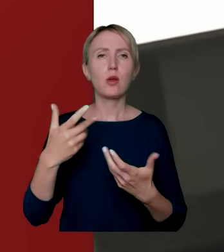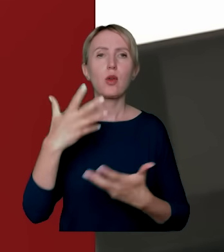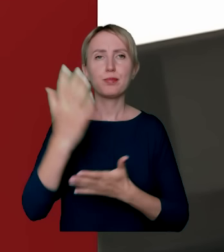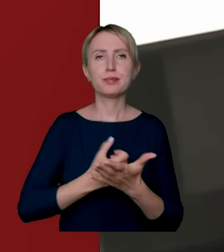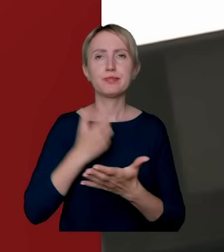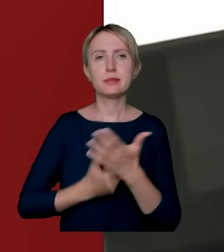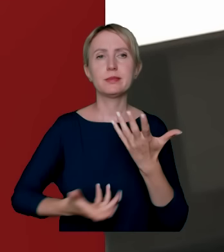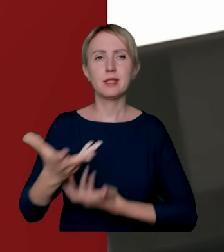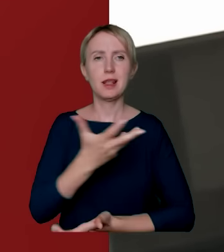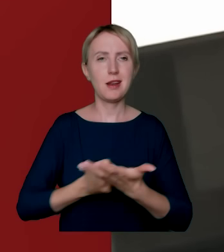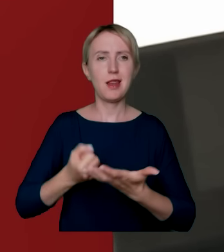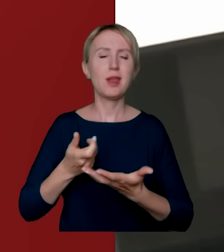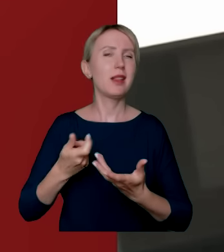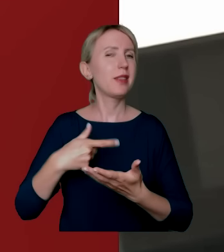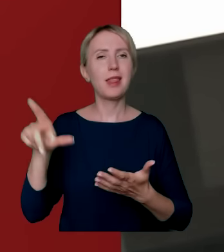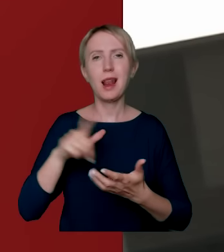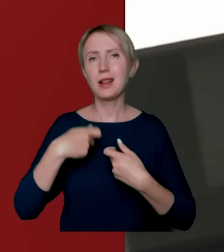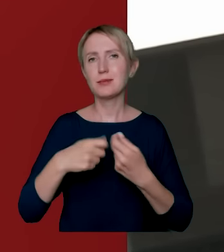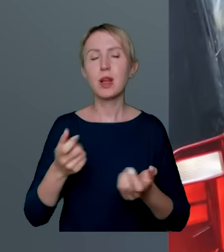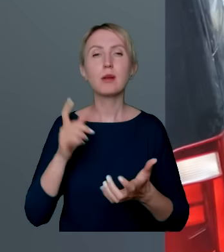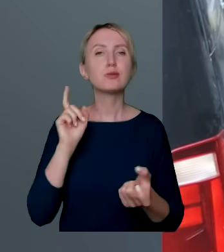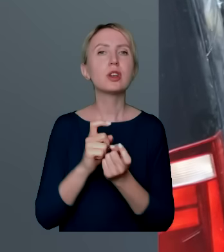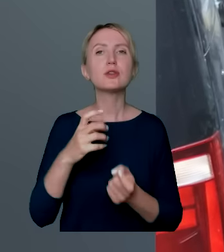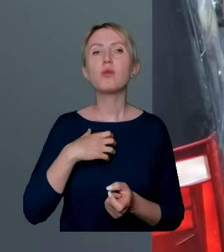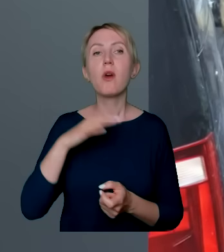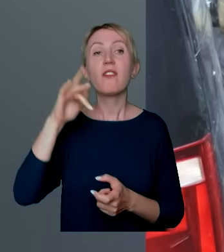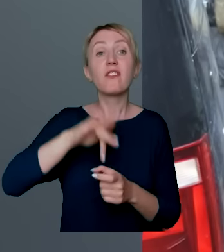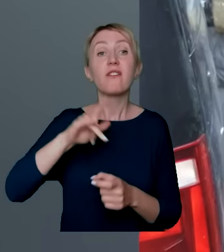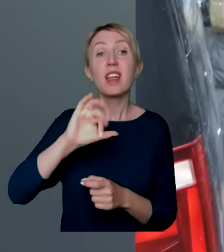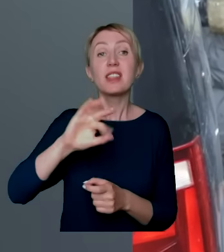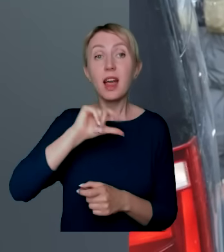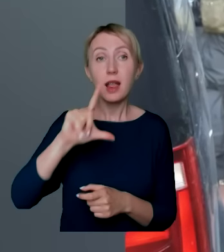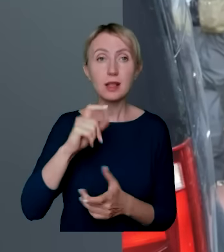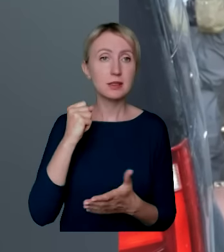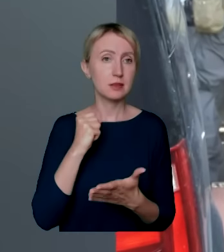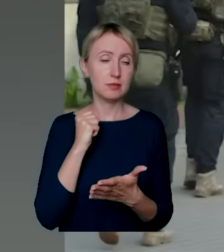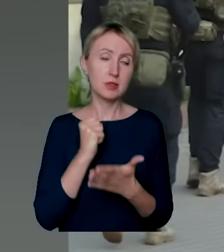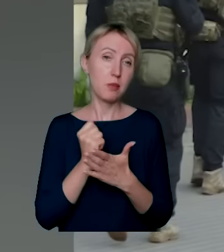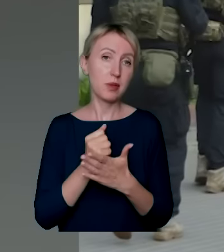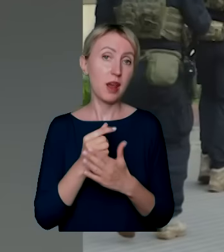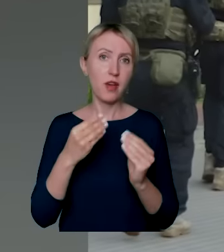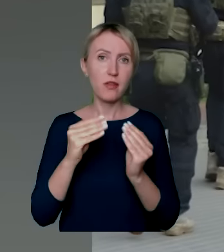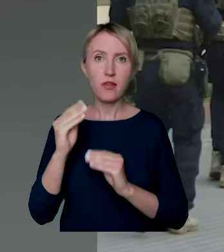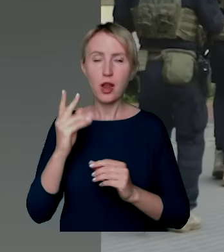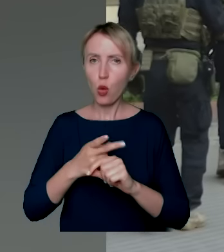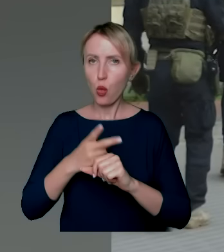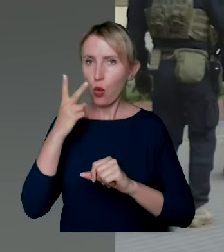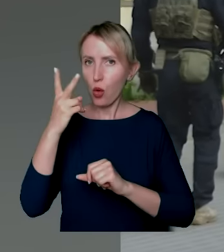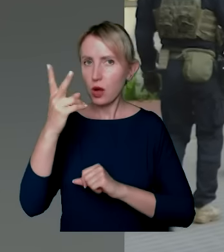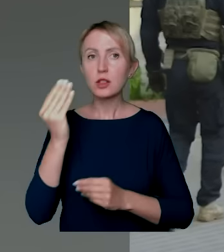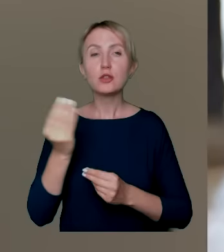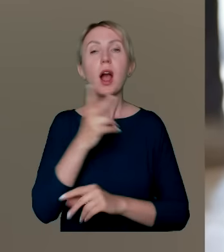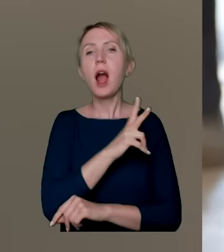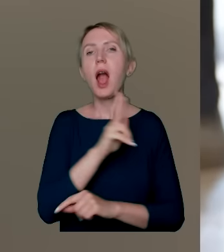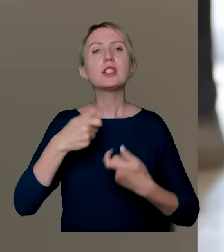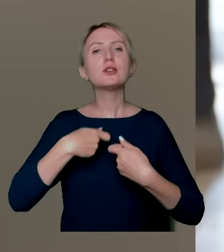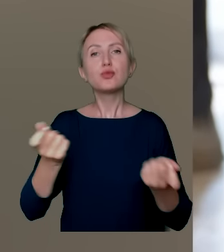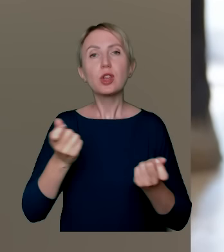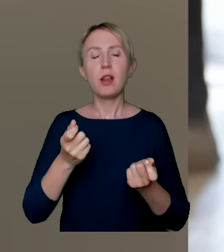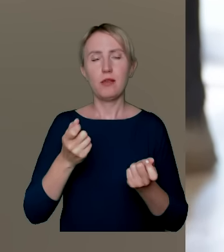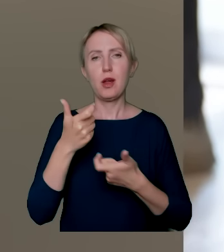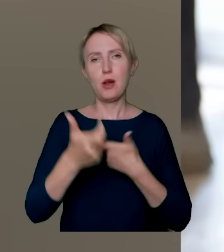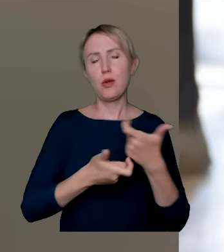nielegalnej sprzedaży środka przeciwbólowego zawierającego fentanyl. Sprawa jednak jest rozwojowa, a wszyscy, którzy brali udział we wprowadzaniu narkotyku do obrotu,